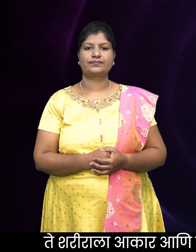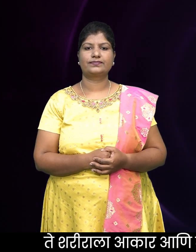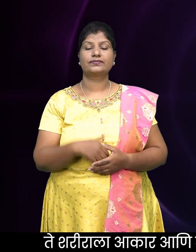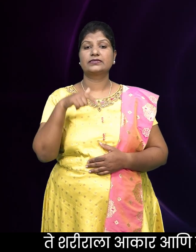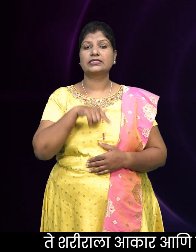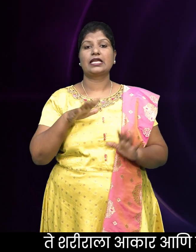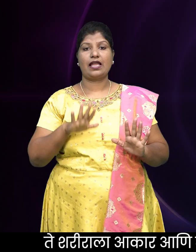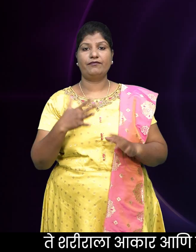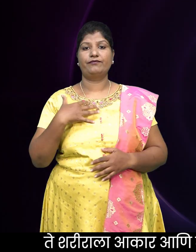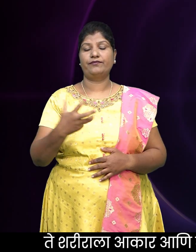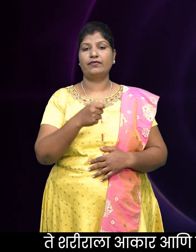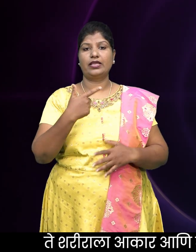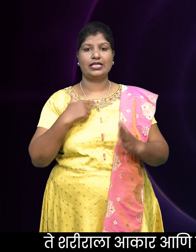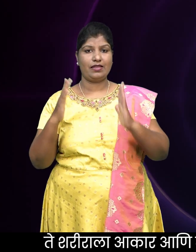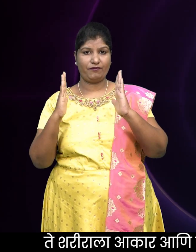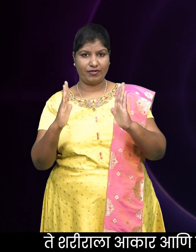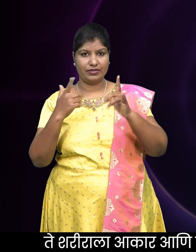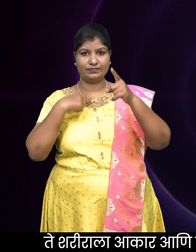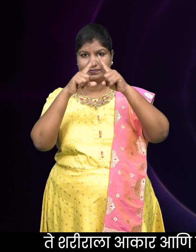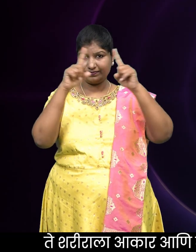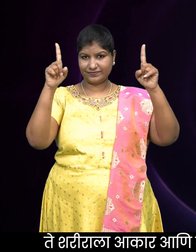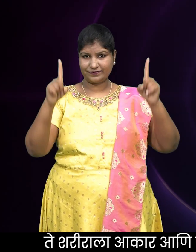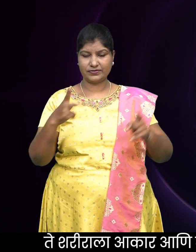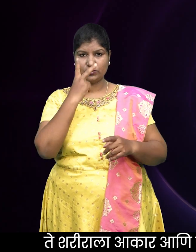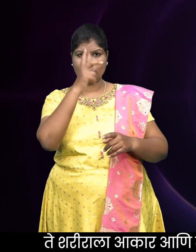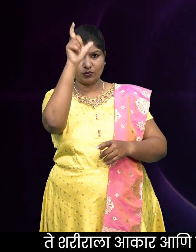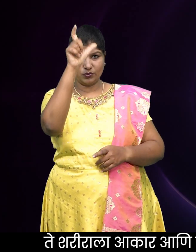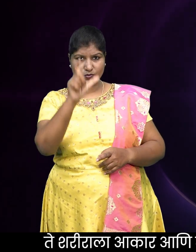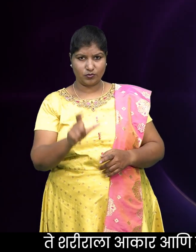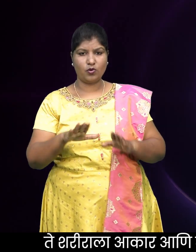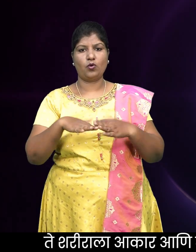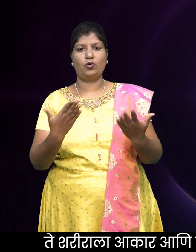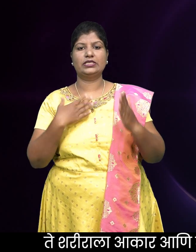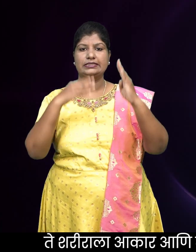ते शरीराला आकार आणि मजबूती देतात आणि हालचालींमध्ये मदत करतात.